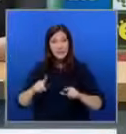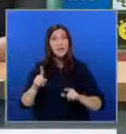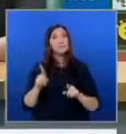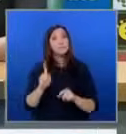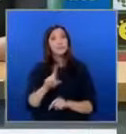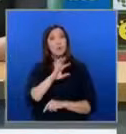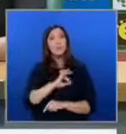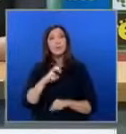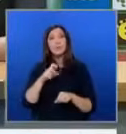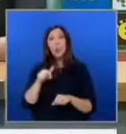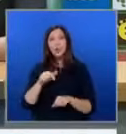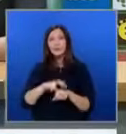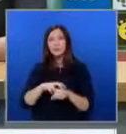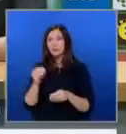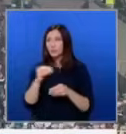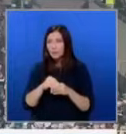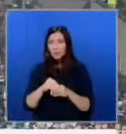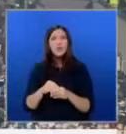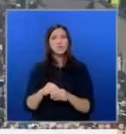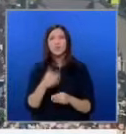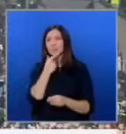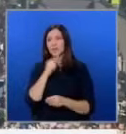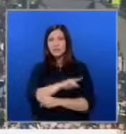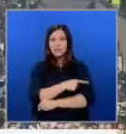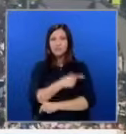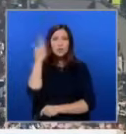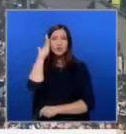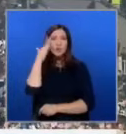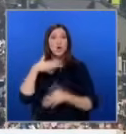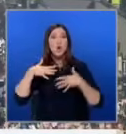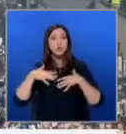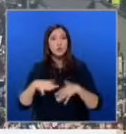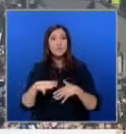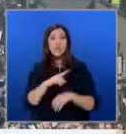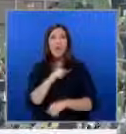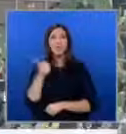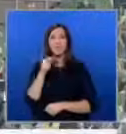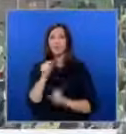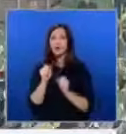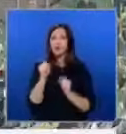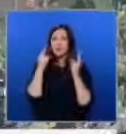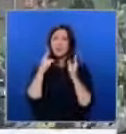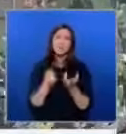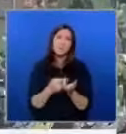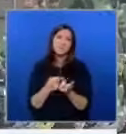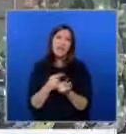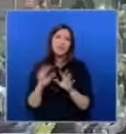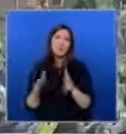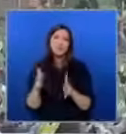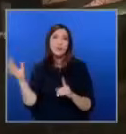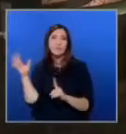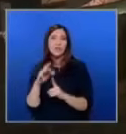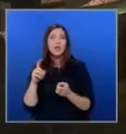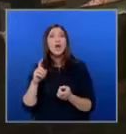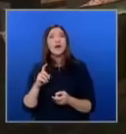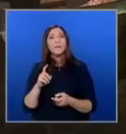победим. Георги Дерменджиев добави, че е запознат с силните страни на грузинския шампион и не очаква изненади. По всяка вероятност, нападателя